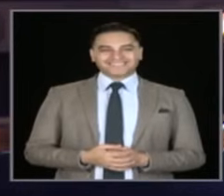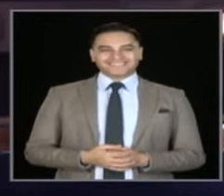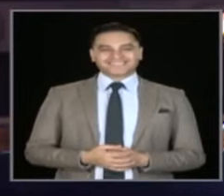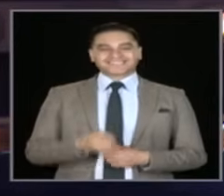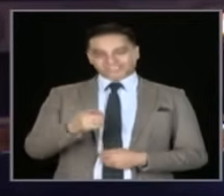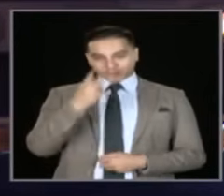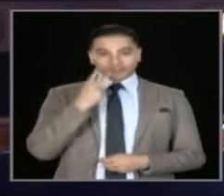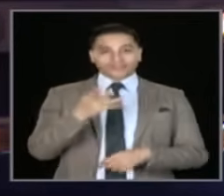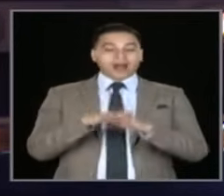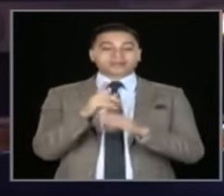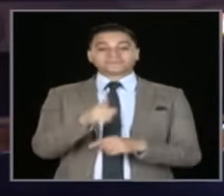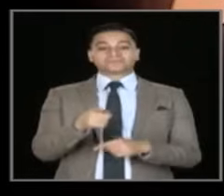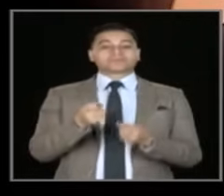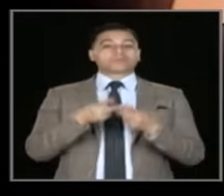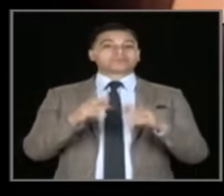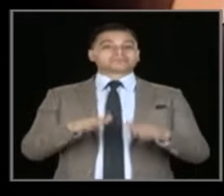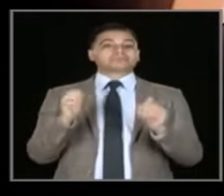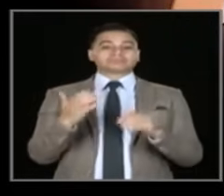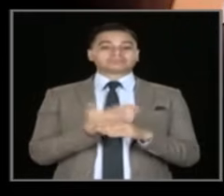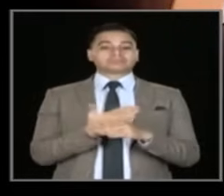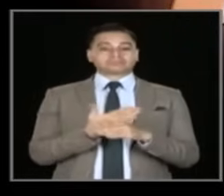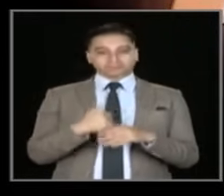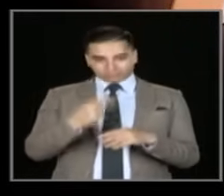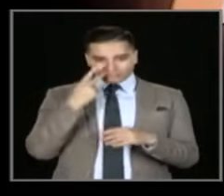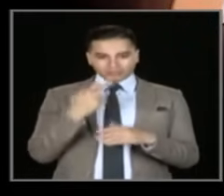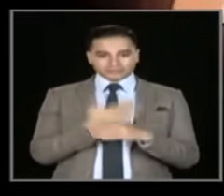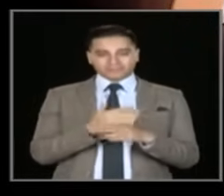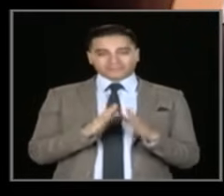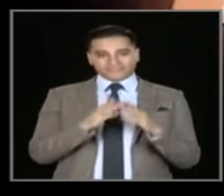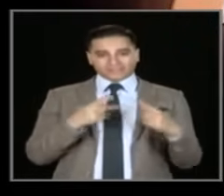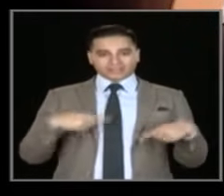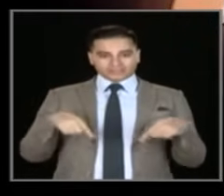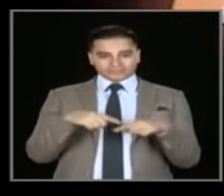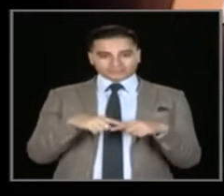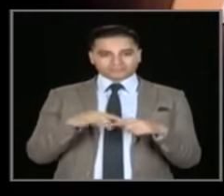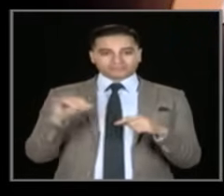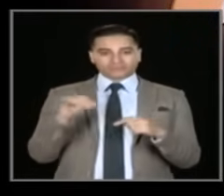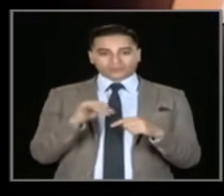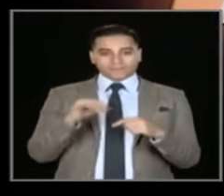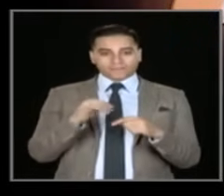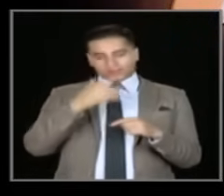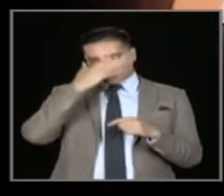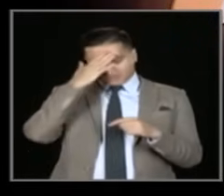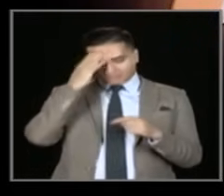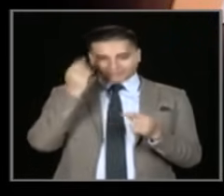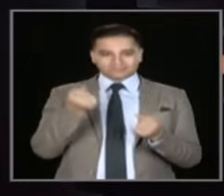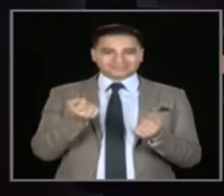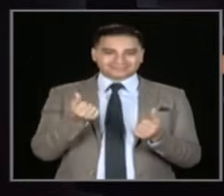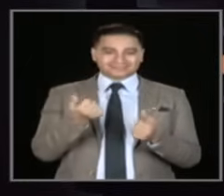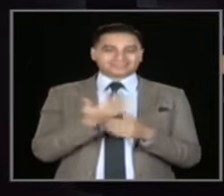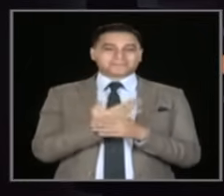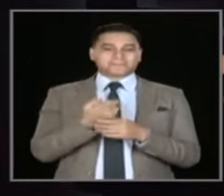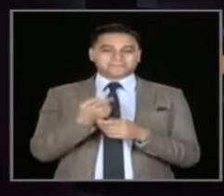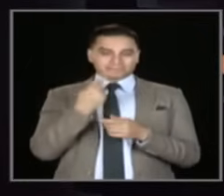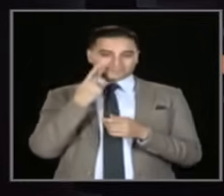في رأيك ليه ودعتوا البطولة؟ أعتقد عشان خاطر الفريق، يعني كان معظمه جديد بيفتقد للخبرة، إن هو يقدر